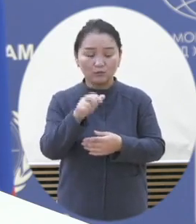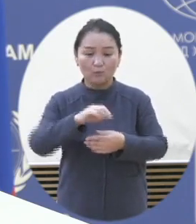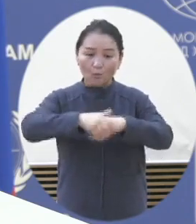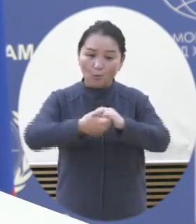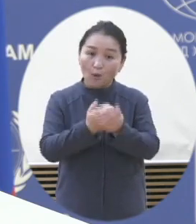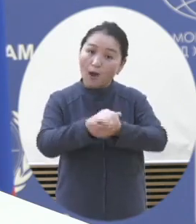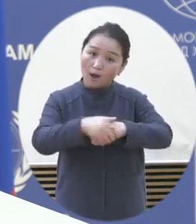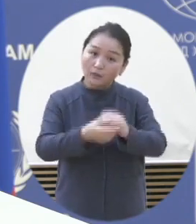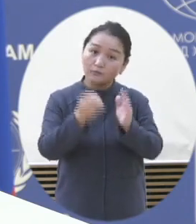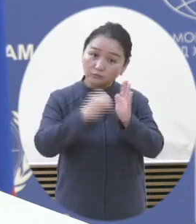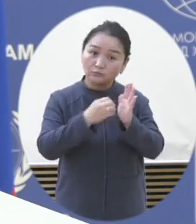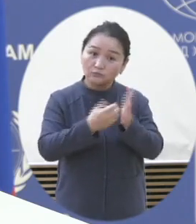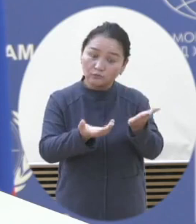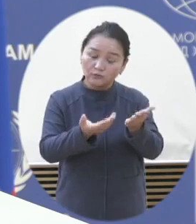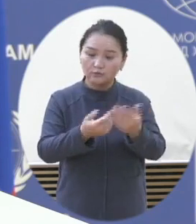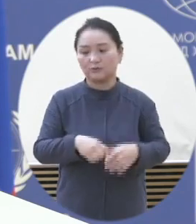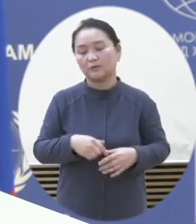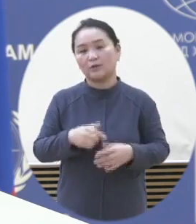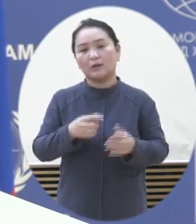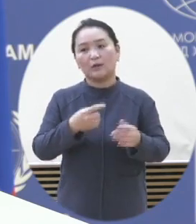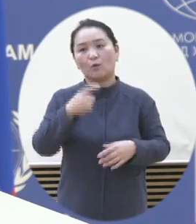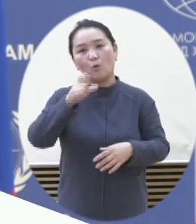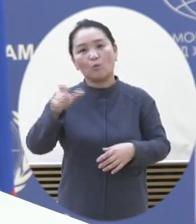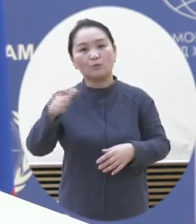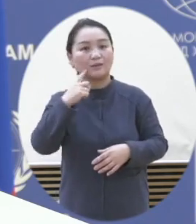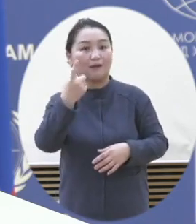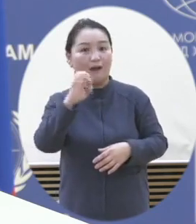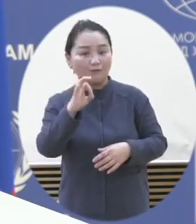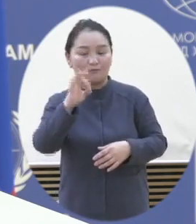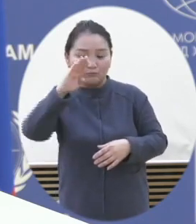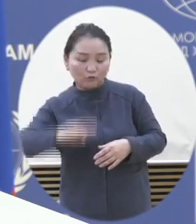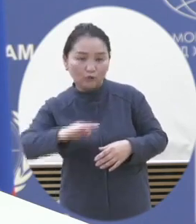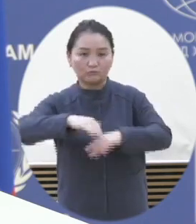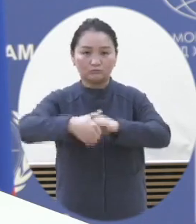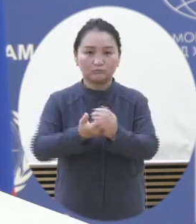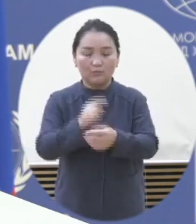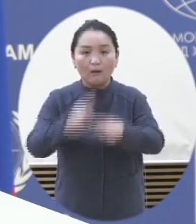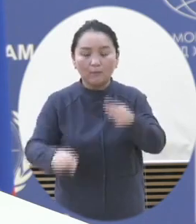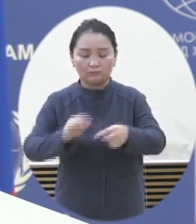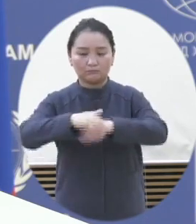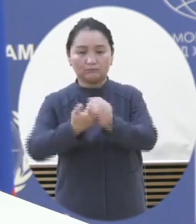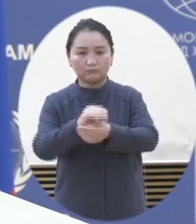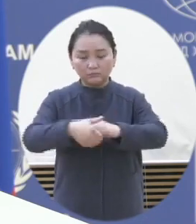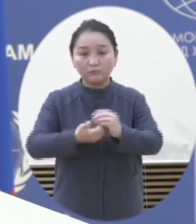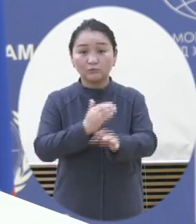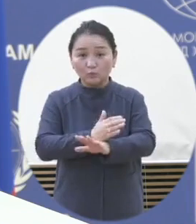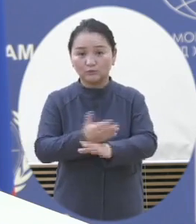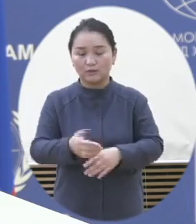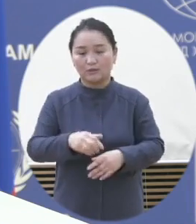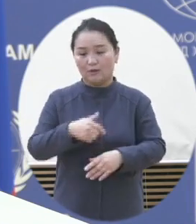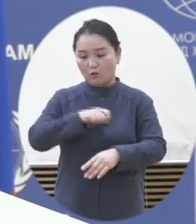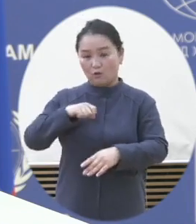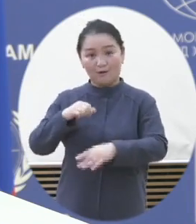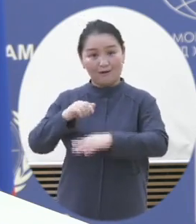вэ? Болчихжээ шүү дээ тий, дунджаар 10 секунд угааж байна. Тэгэхээр эн чинь өөрөө юу хэлж байгаа нь вэ? Бас яах нь вэ гэвэл гараа угааж дадаагүй байна